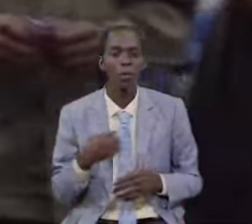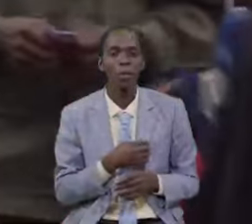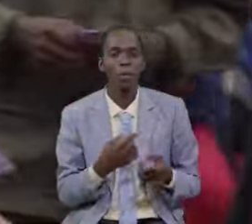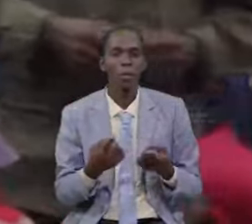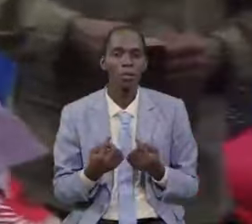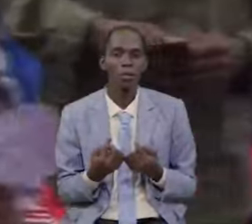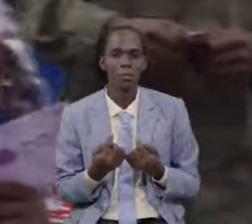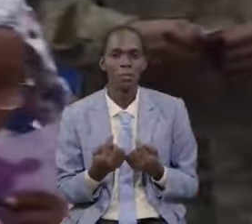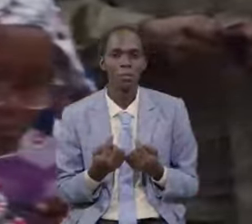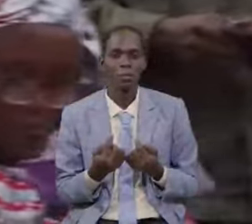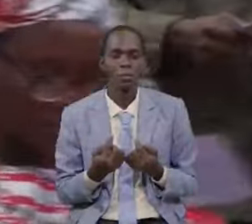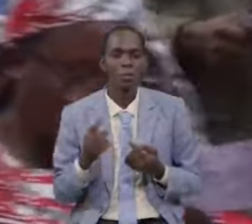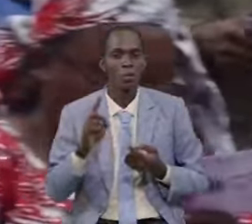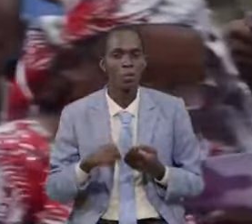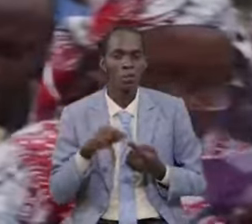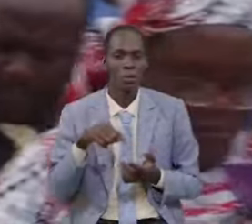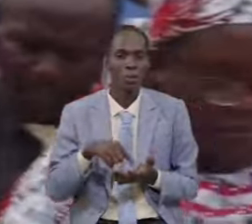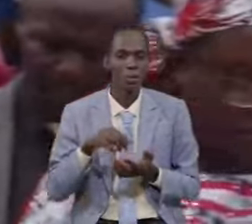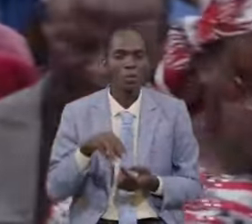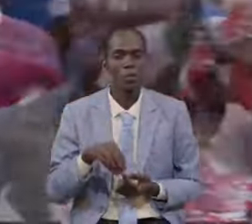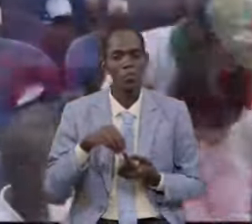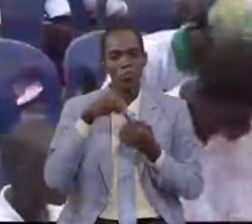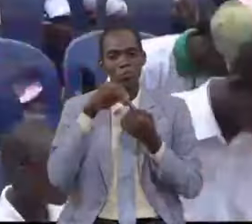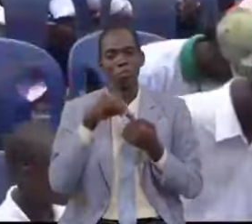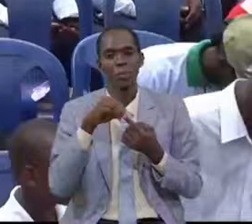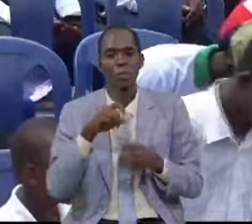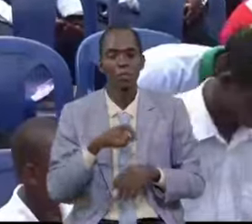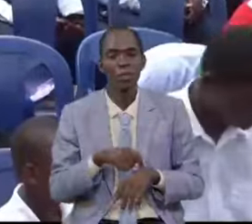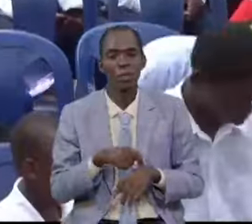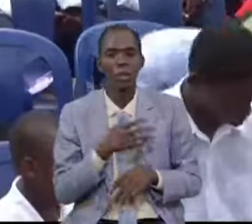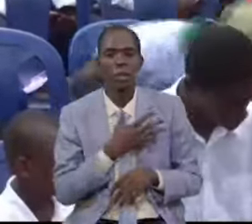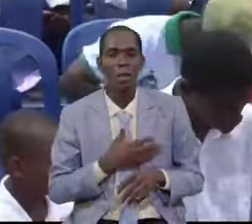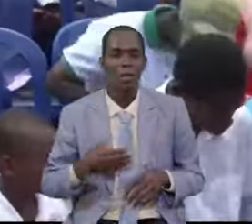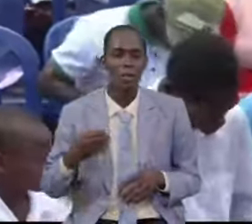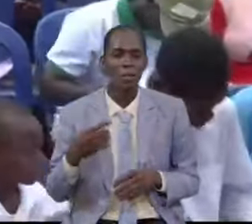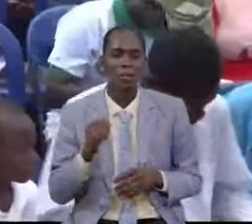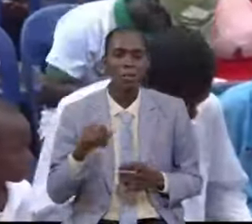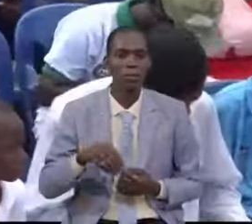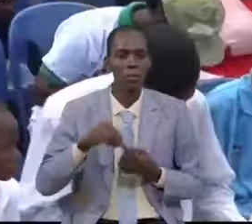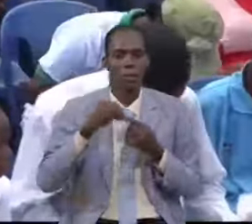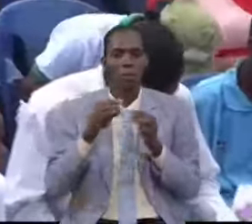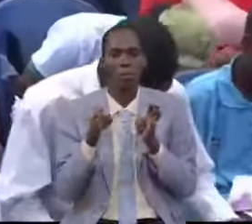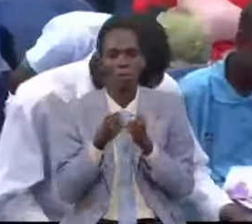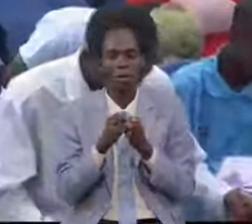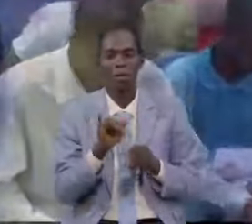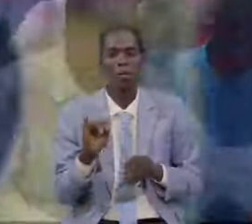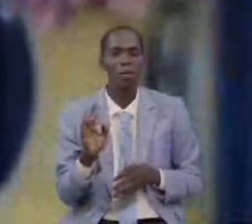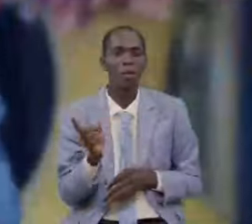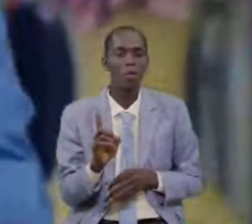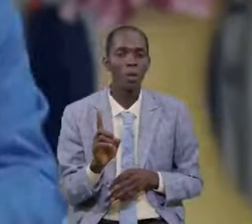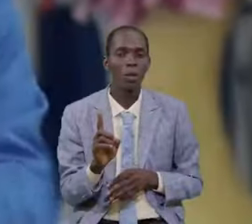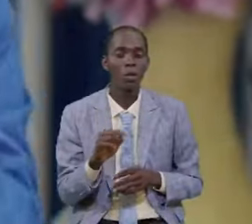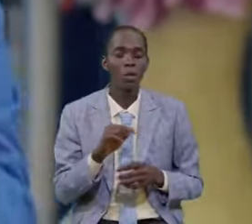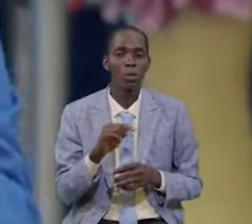Nous venons à cette occasion spéciale et cette séance spéciale où le Seigneur du